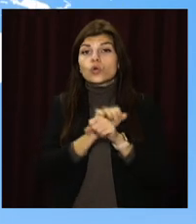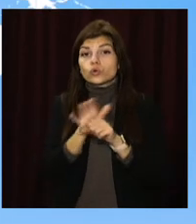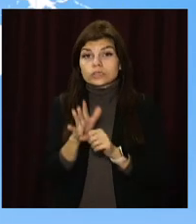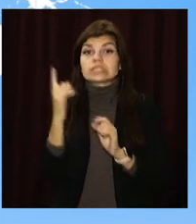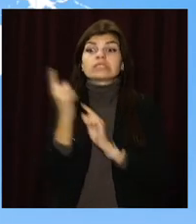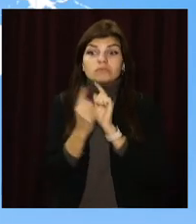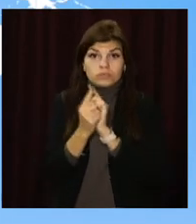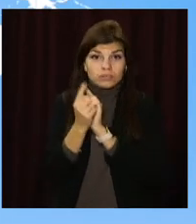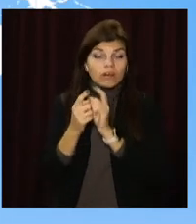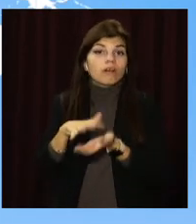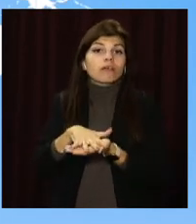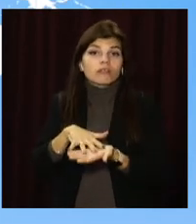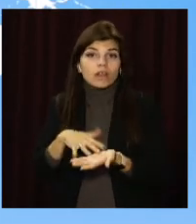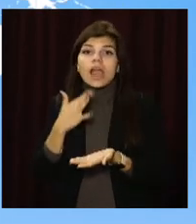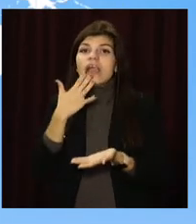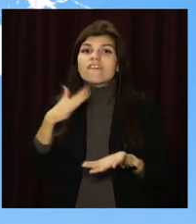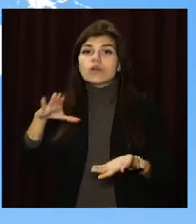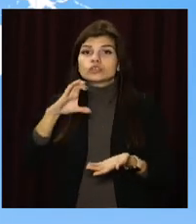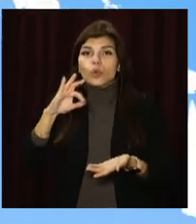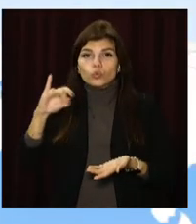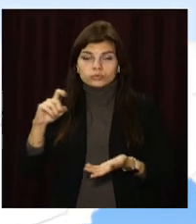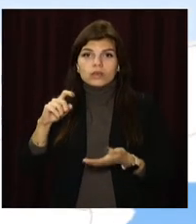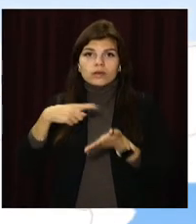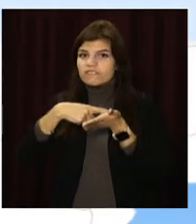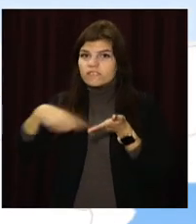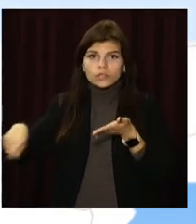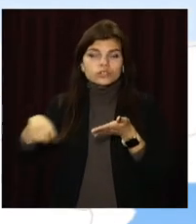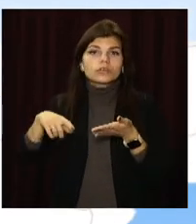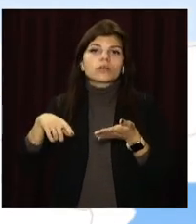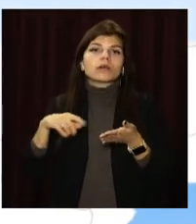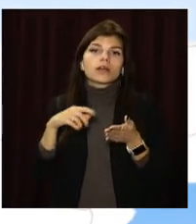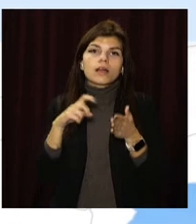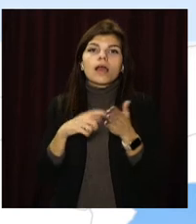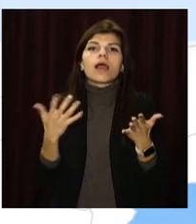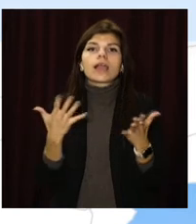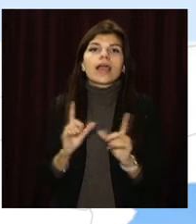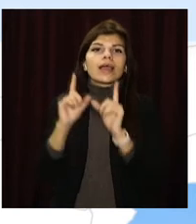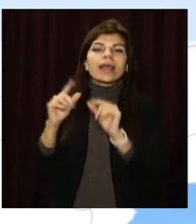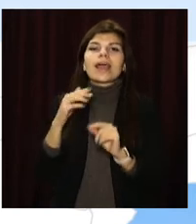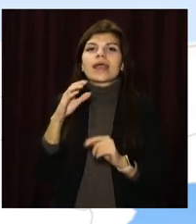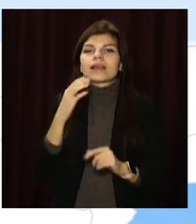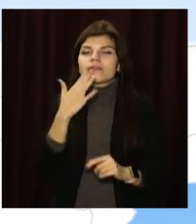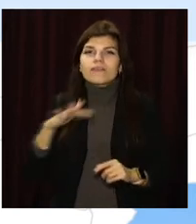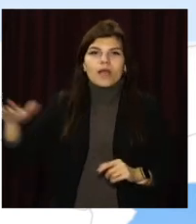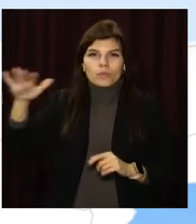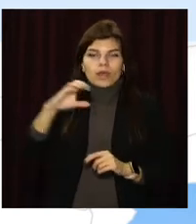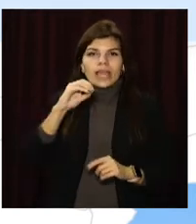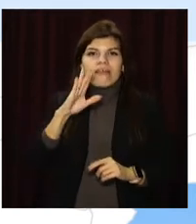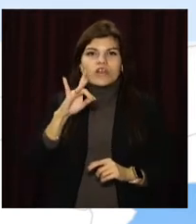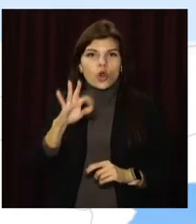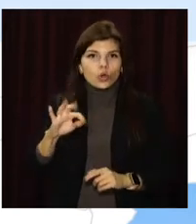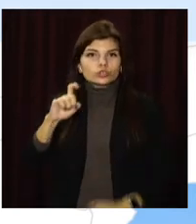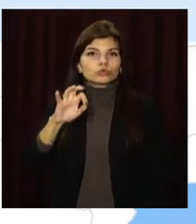коронавірусу змінюватиметься і надалі, Євросоюз виключить нас із списку країн, громадяни яких можуть їздити в Єврозону.